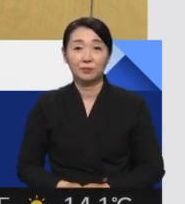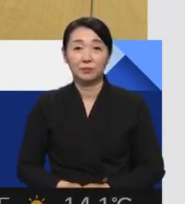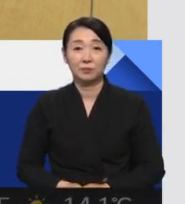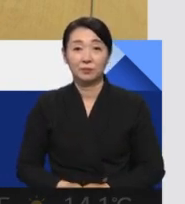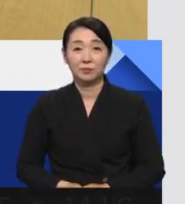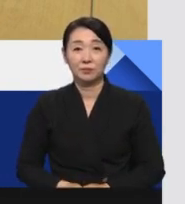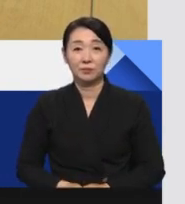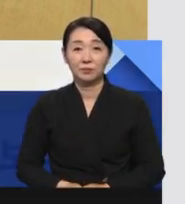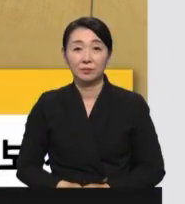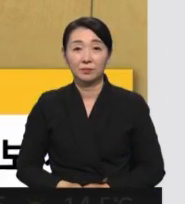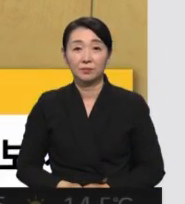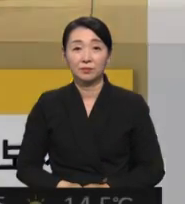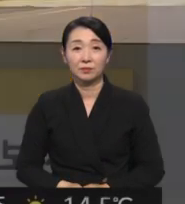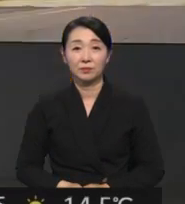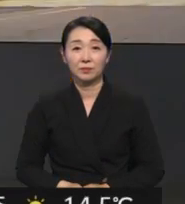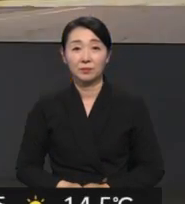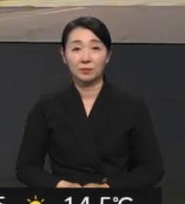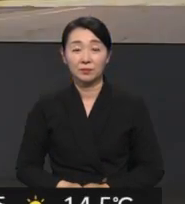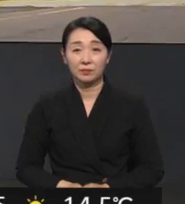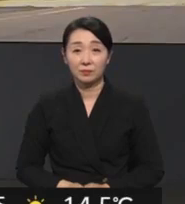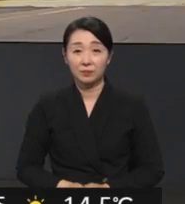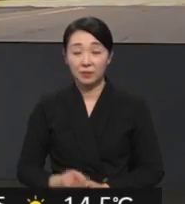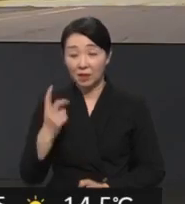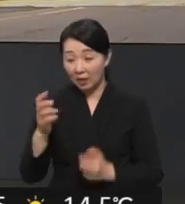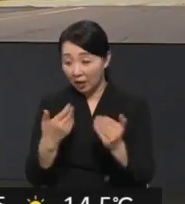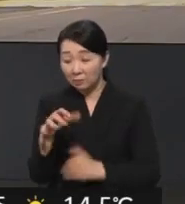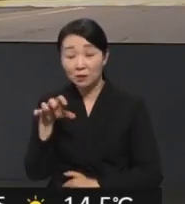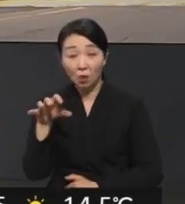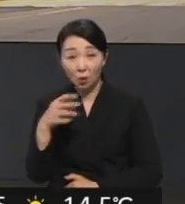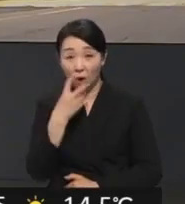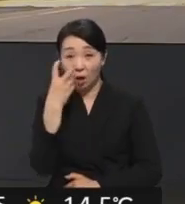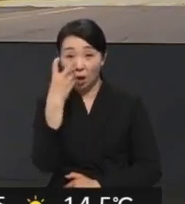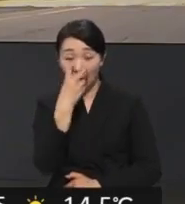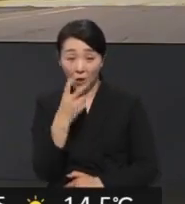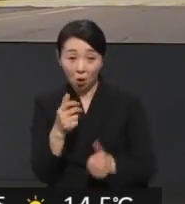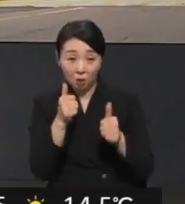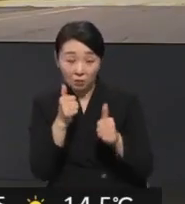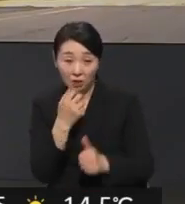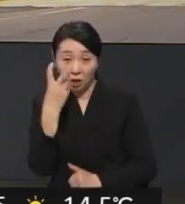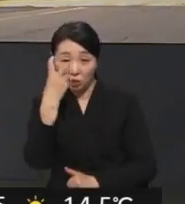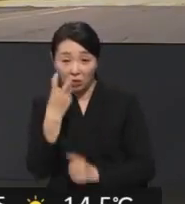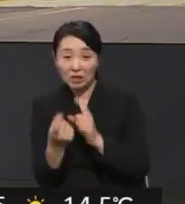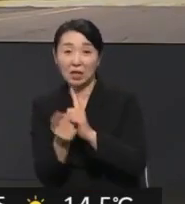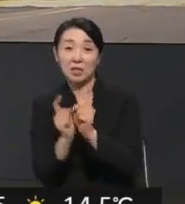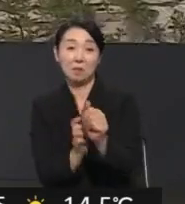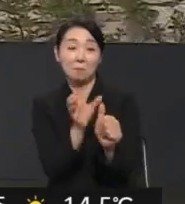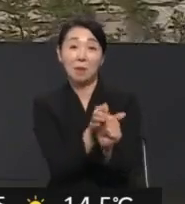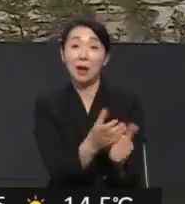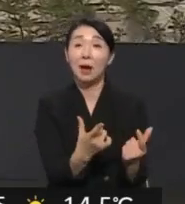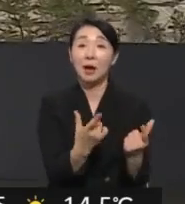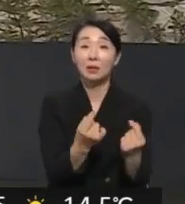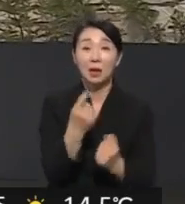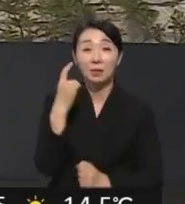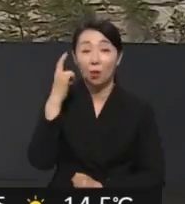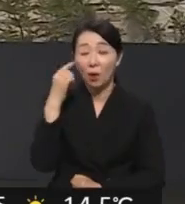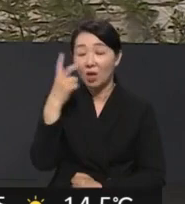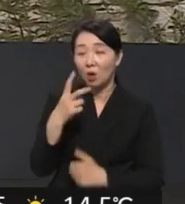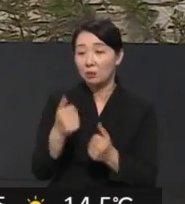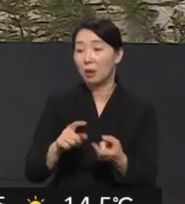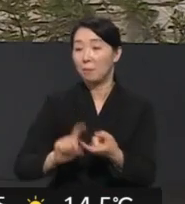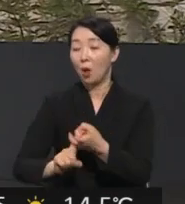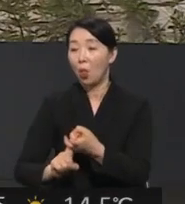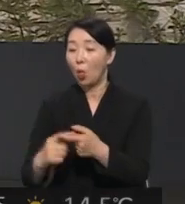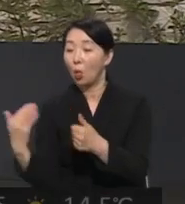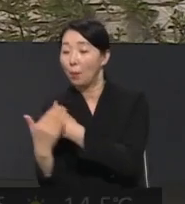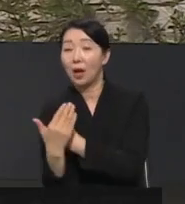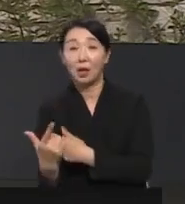하고 있는 것이죠. 네, 감사원이 검찰 수사를 대신해 준 셈이다. 검찰한테 소위 판을 깔아줬다. 이런